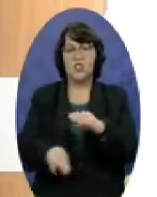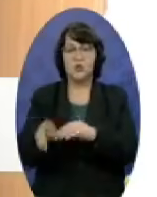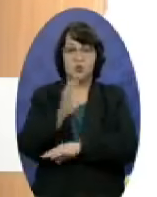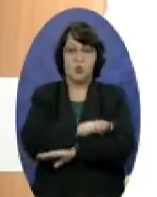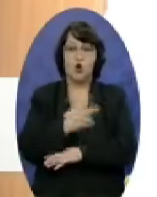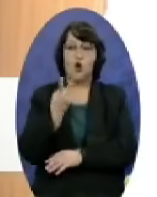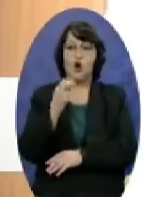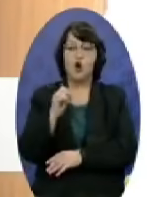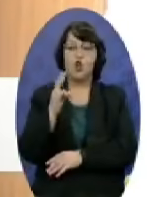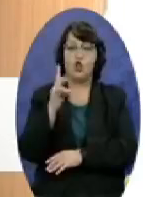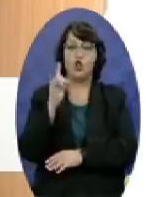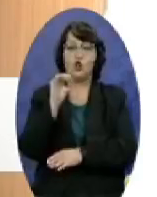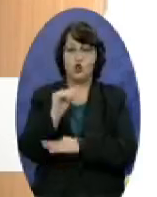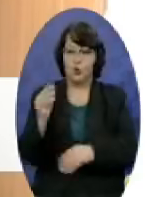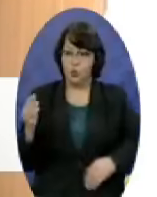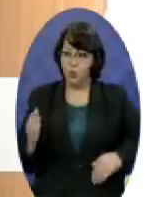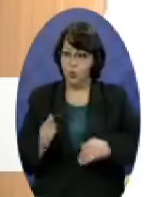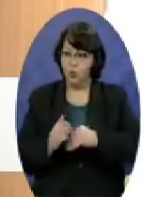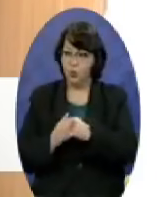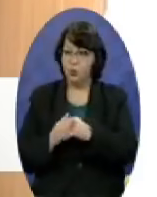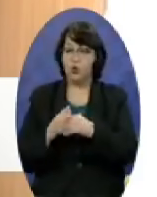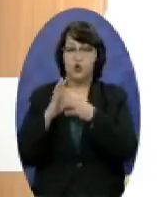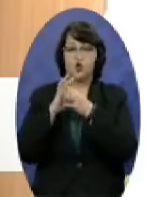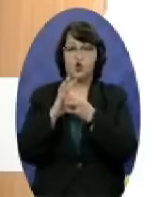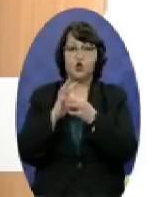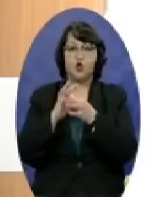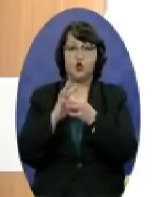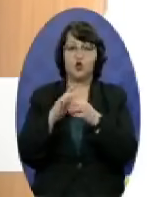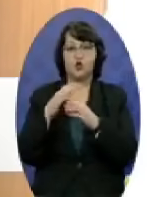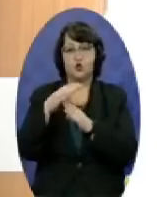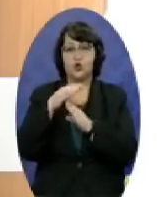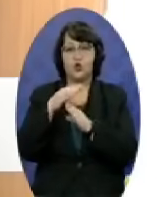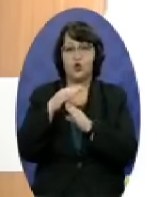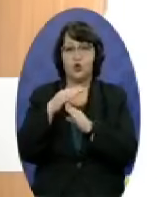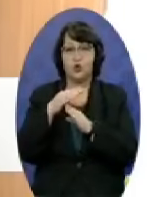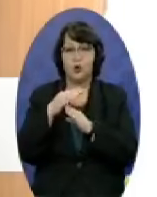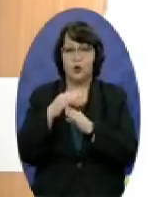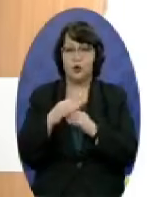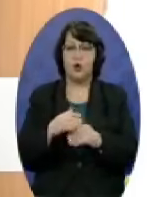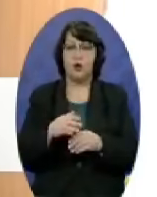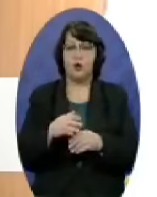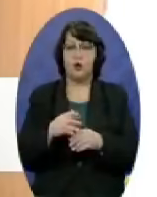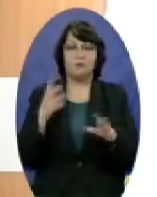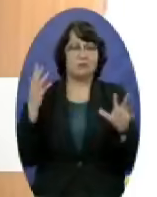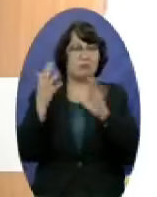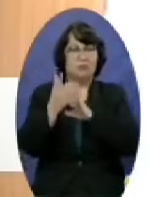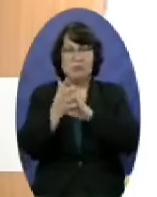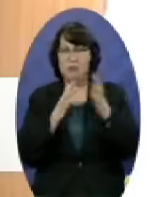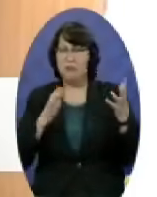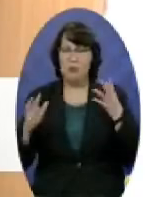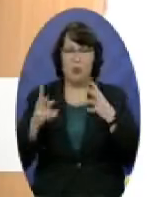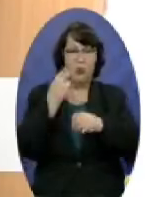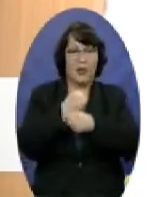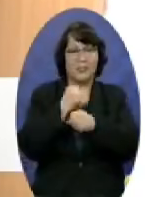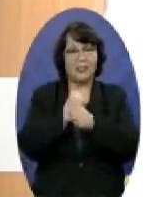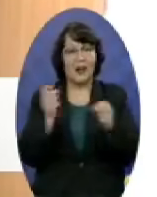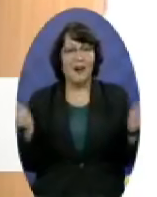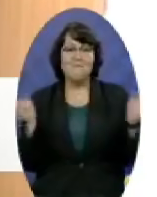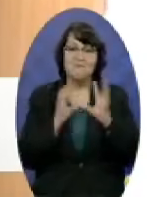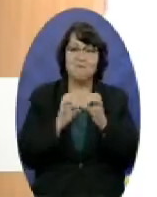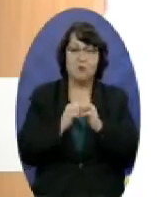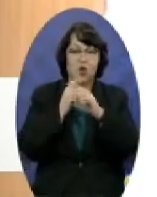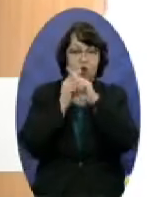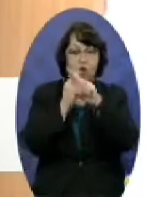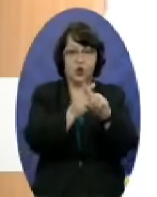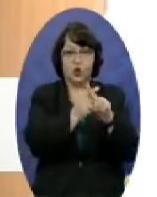20-ны өдрийн хүртэл зогсоох, мөн олон нийтийн үйл ажиллагааг түр хөл орох юм шийдвэрийг уламжилсан. Уг шийдвэр